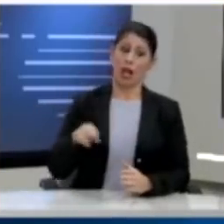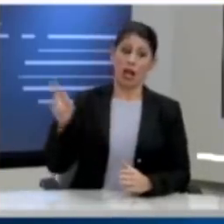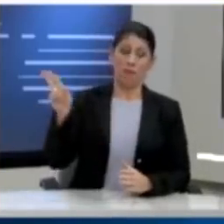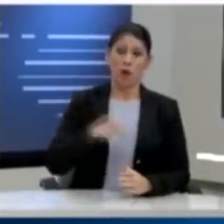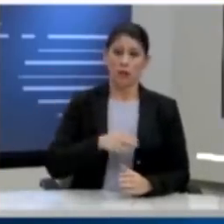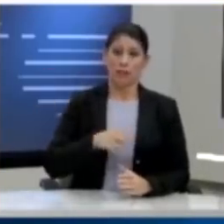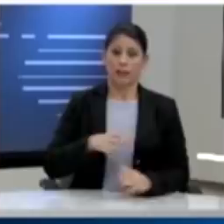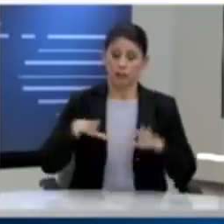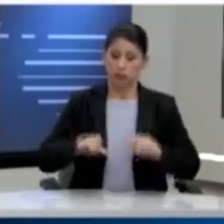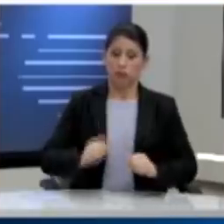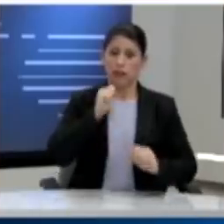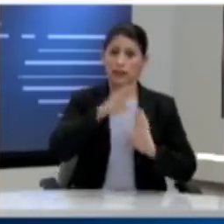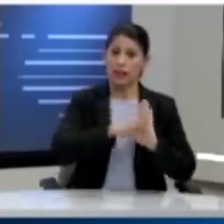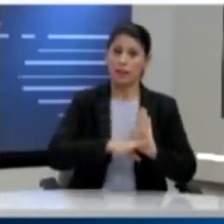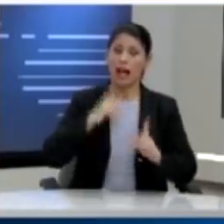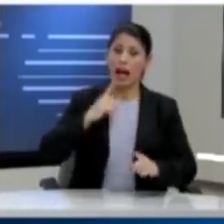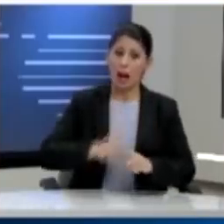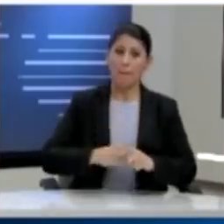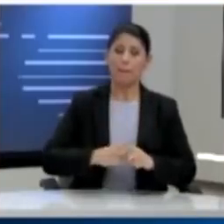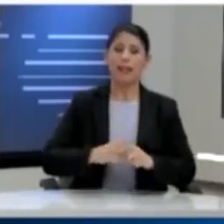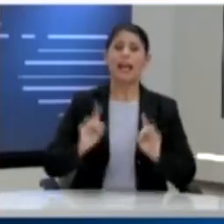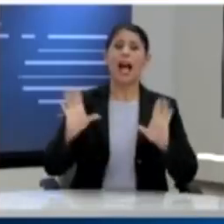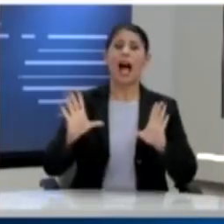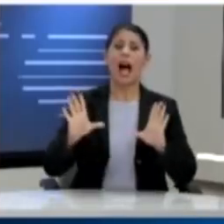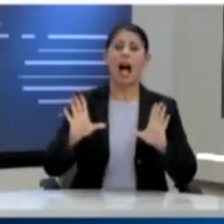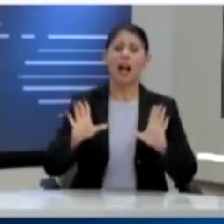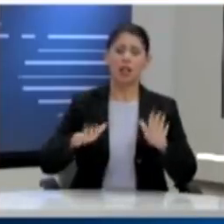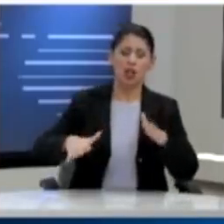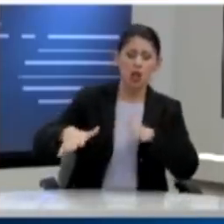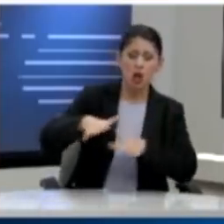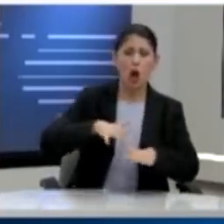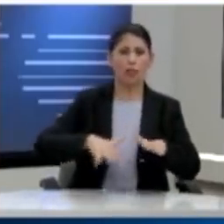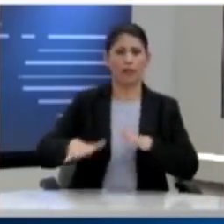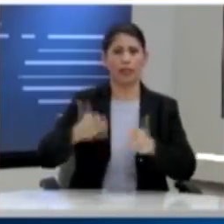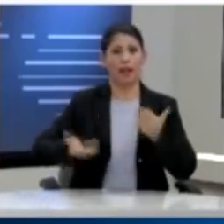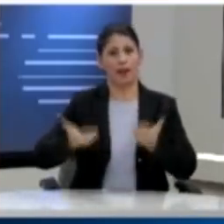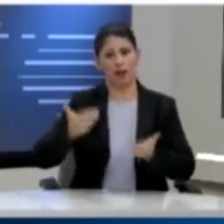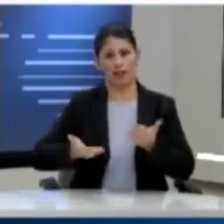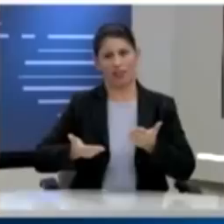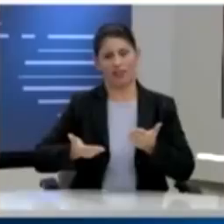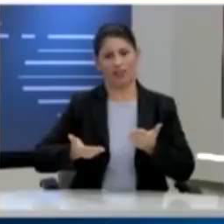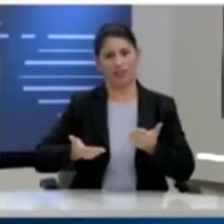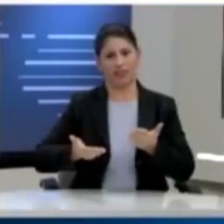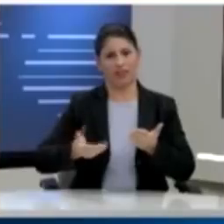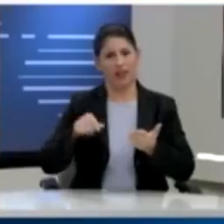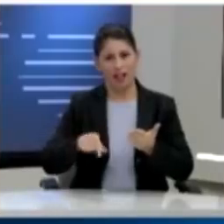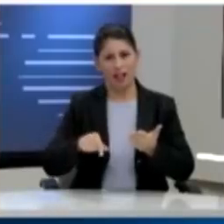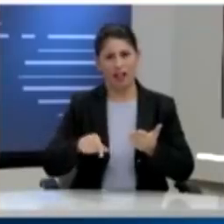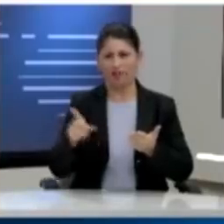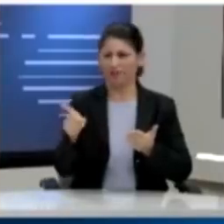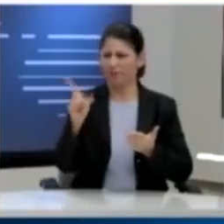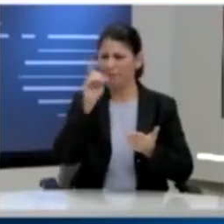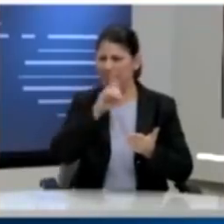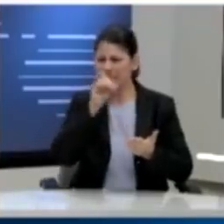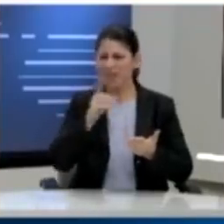κατοχυρωθεί συνταγματικά η απλή και ανώθευτη αναλογική, αντί της καρικατούρας